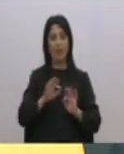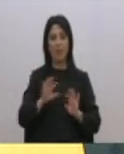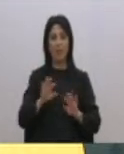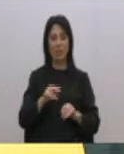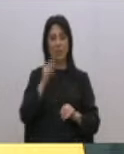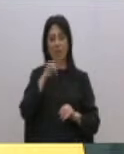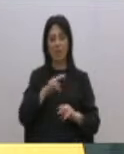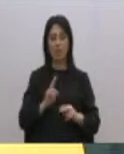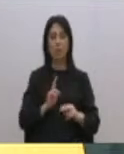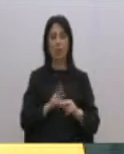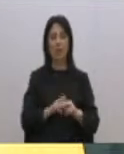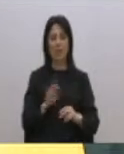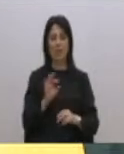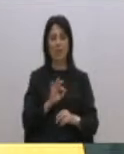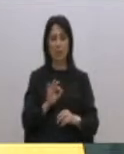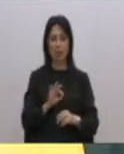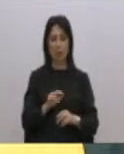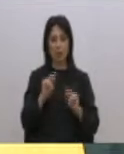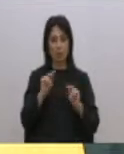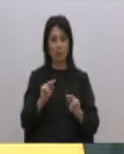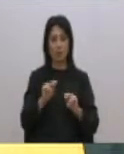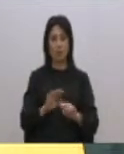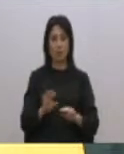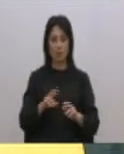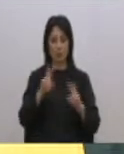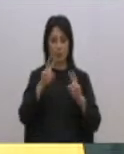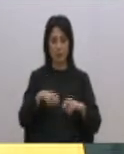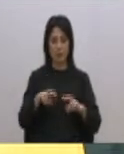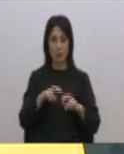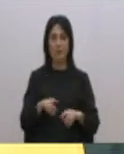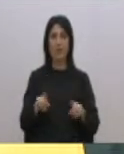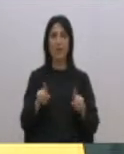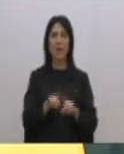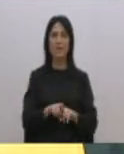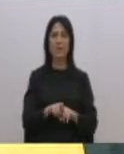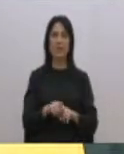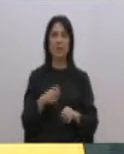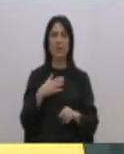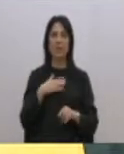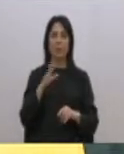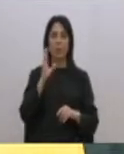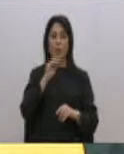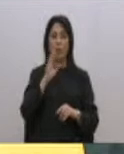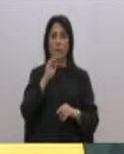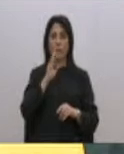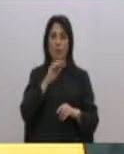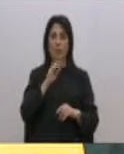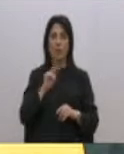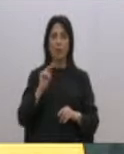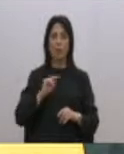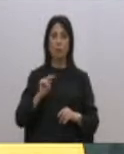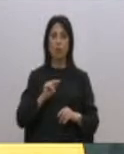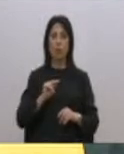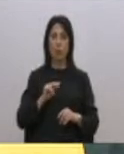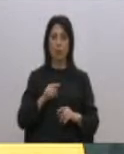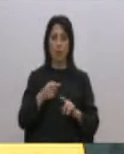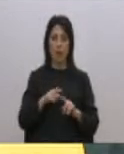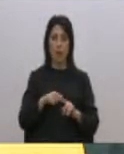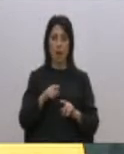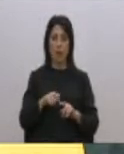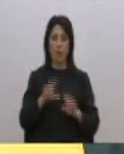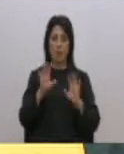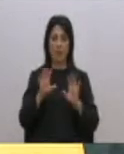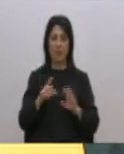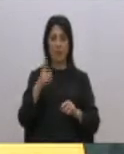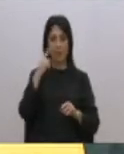დანაშაულის პრევენციის კონტექსტში. Ასევე ჩვენ როდესაც მუშაობდით ამ